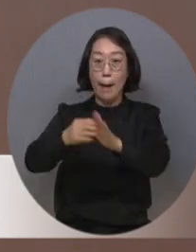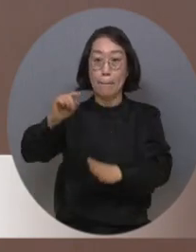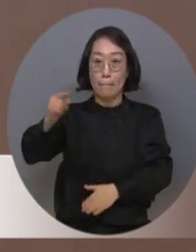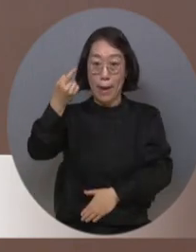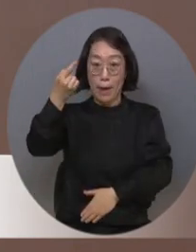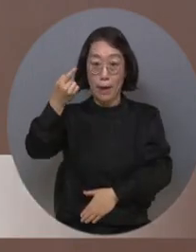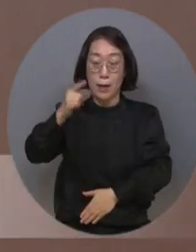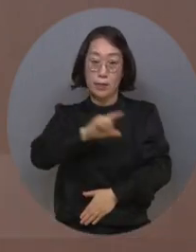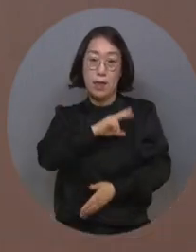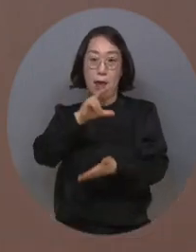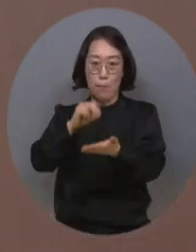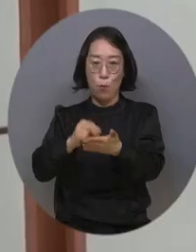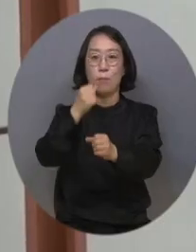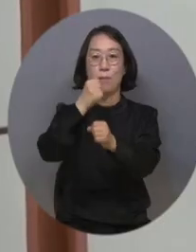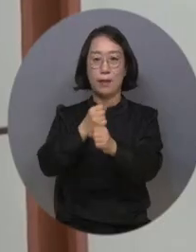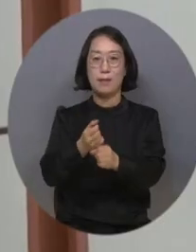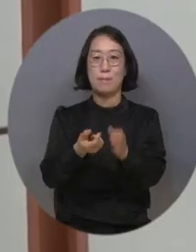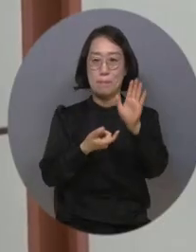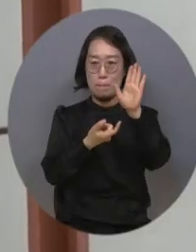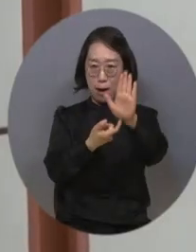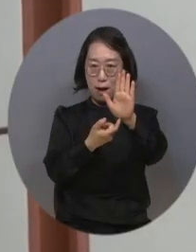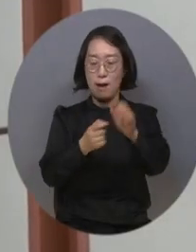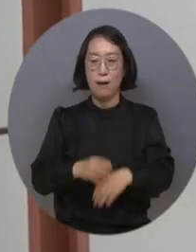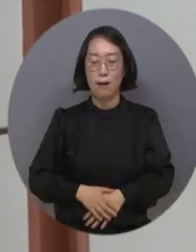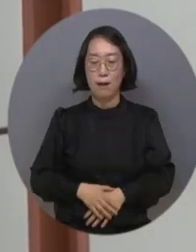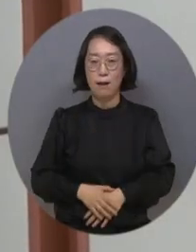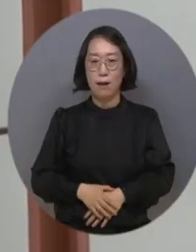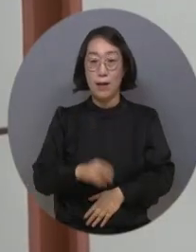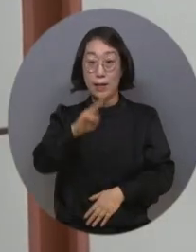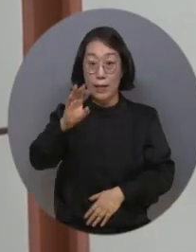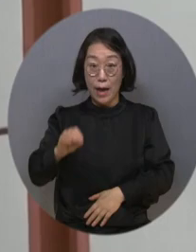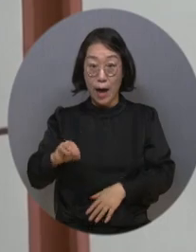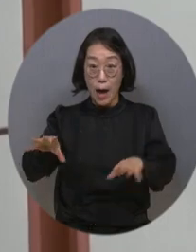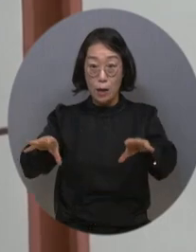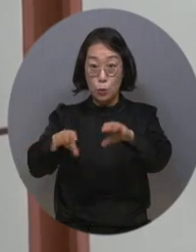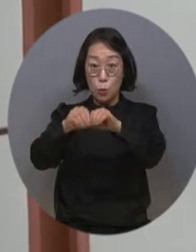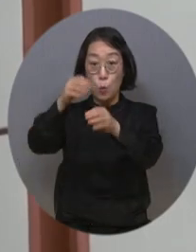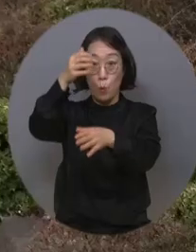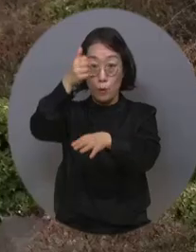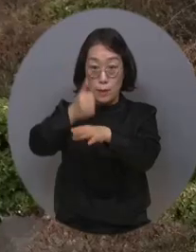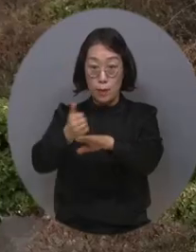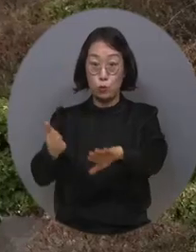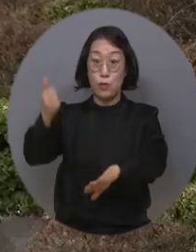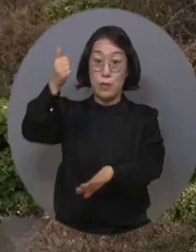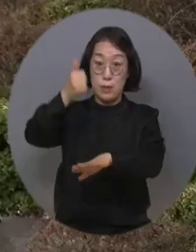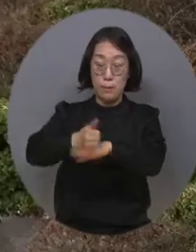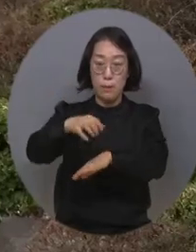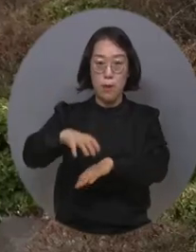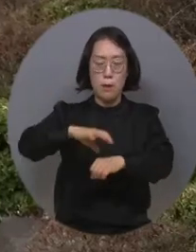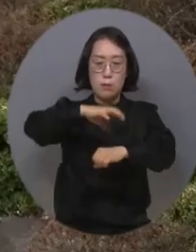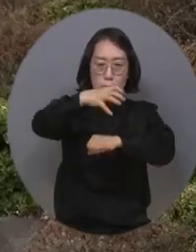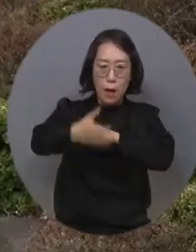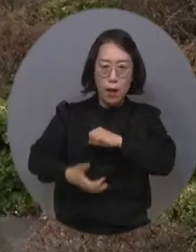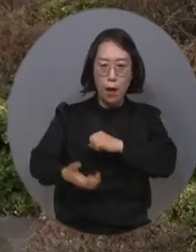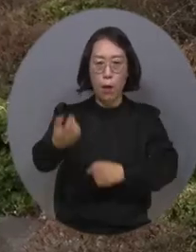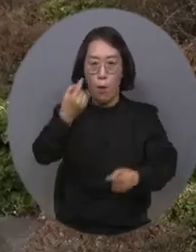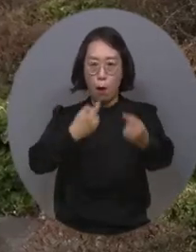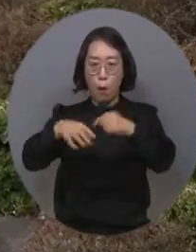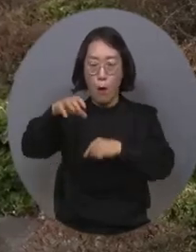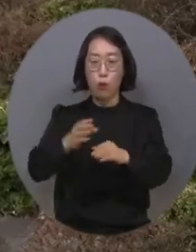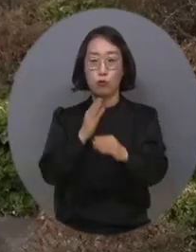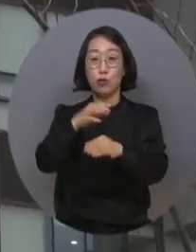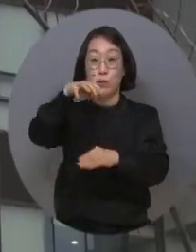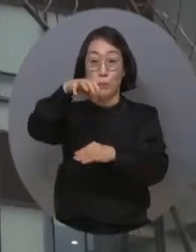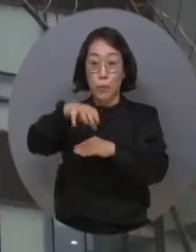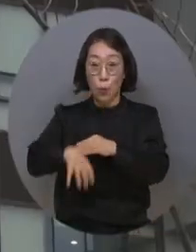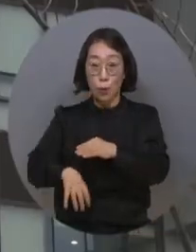슬로건에 담았습니다. 이번 양호봉 총장의 취임으로 전북대가 세계 인재들이 모여드는 글로벌 허브로서 미래를 이끄는